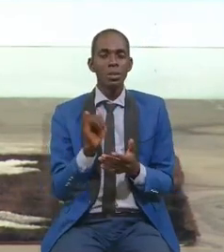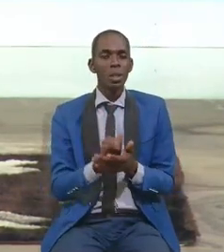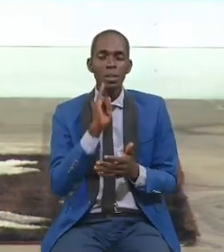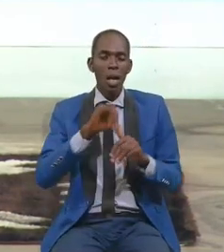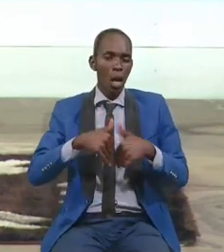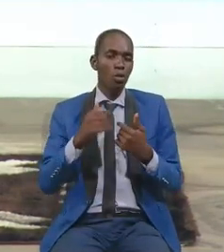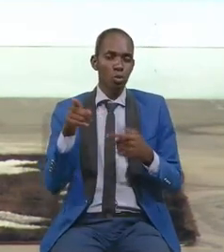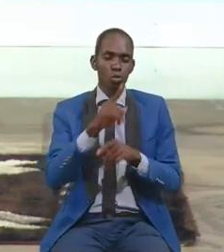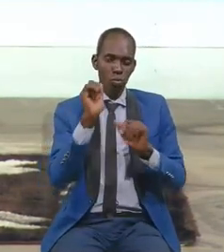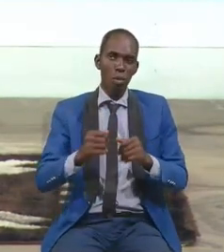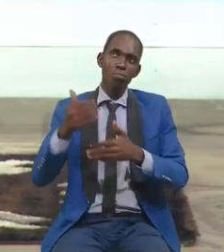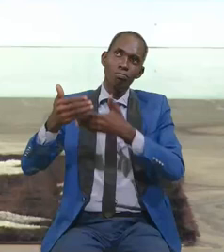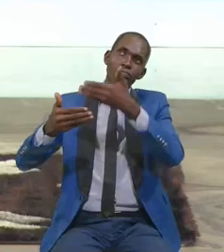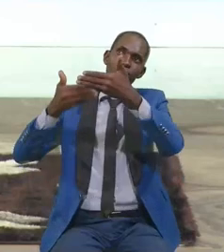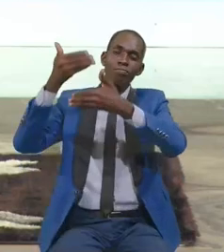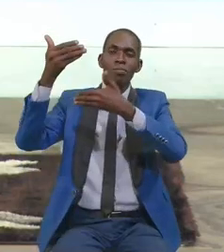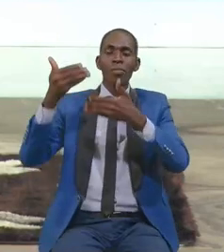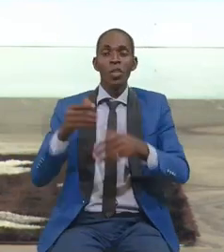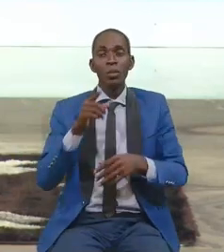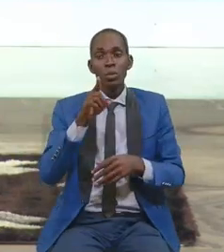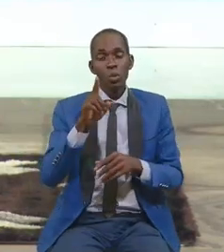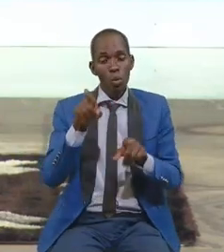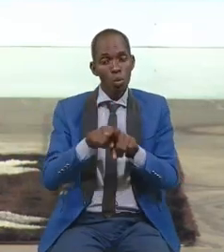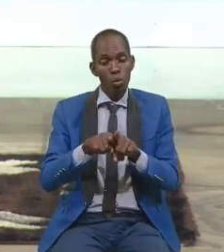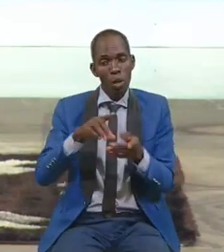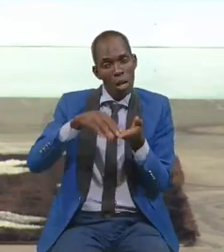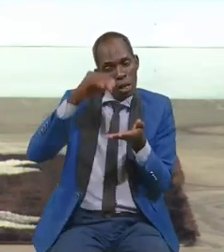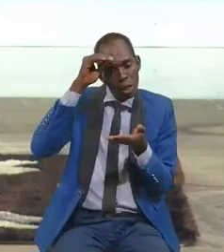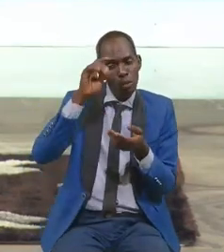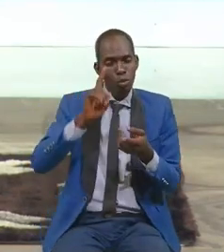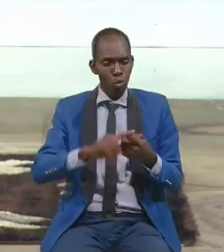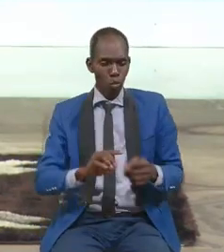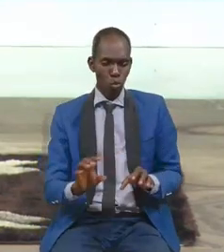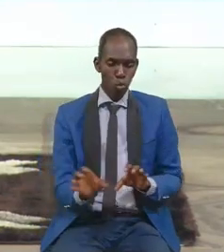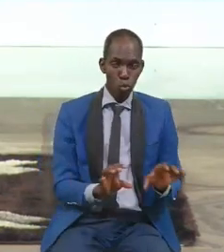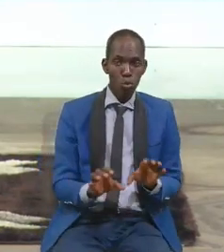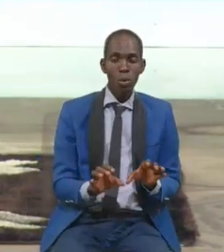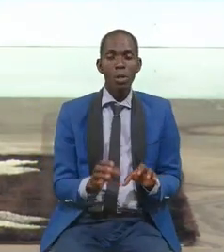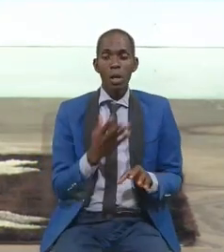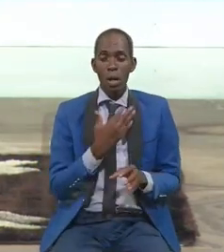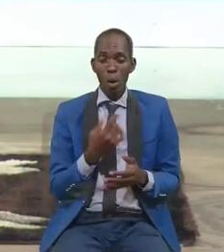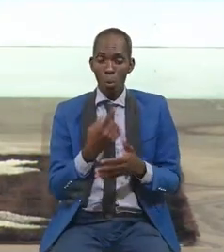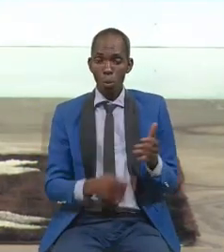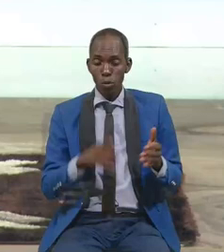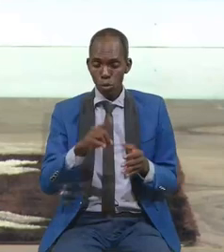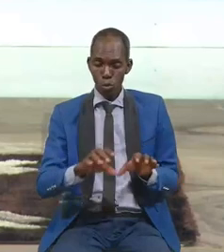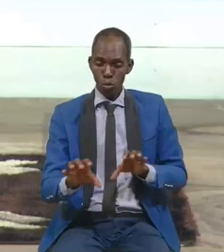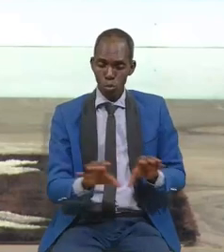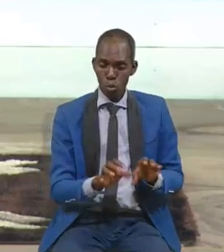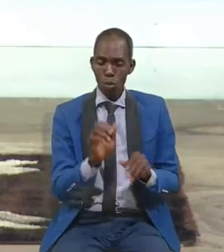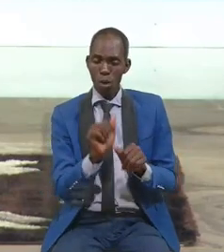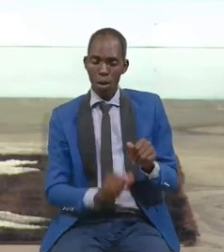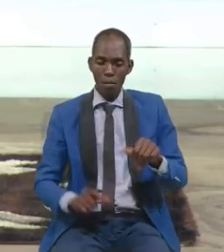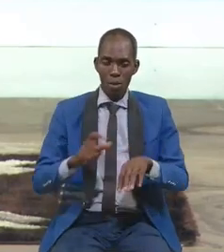le progrès. Vous apprenez à faire quelque chose en faisant. Plus vous faites la chose